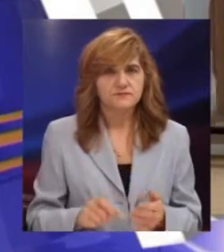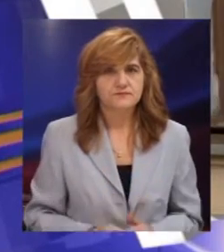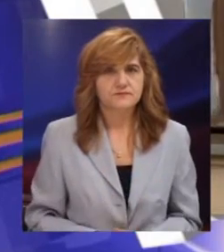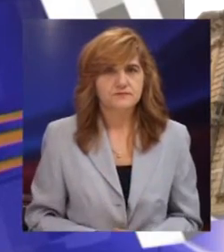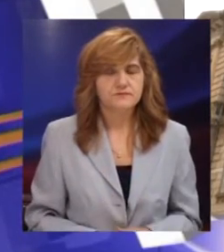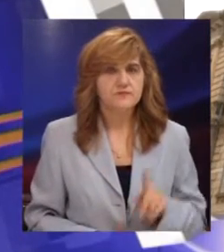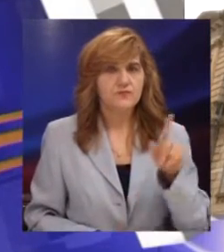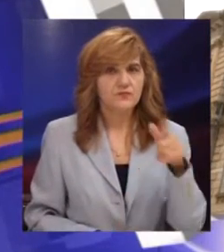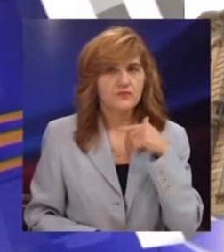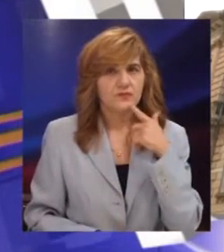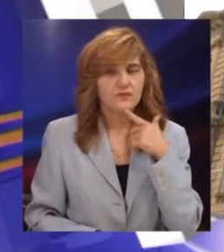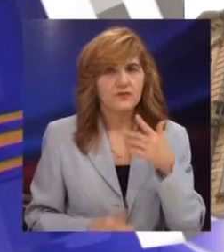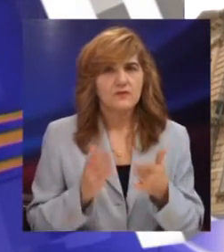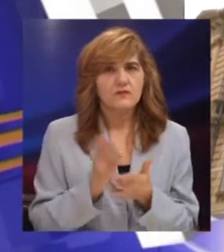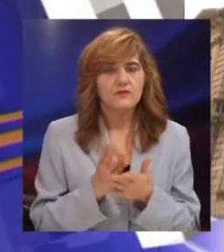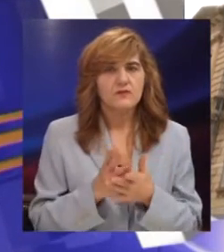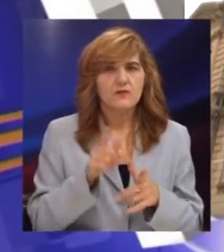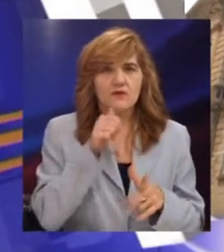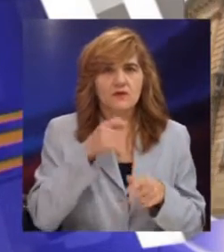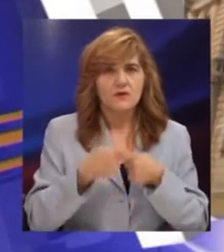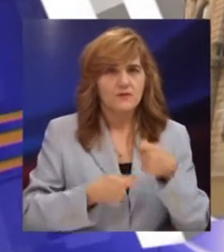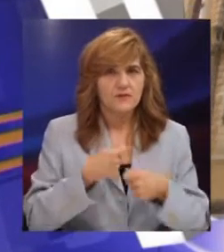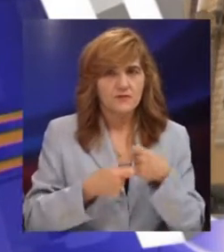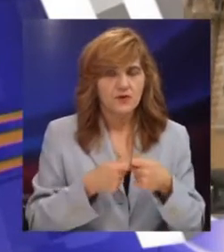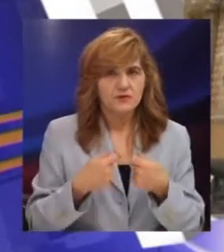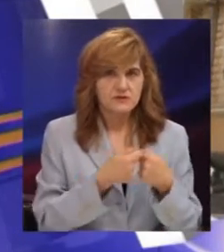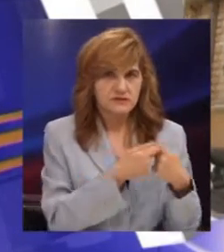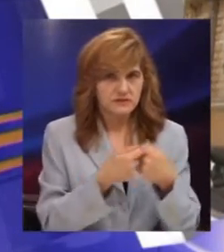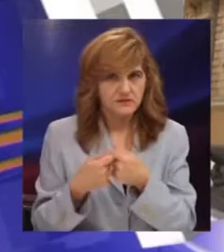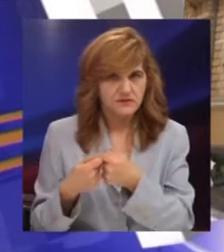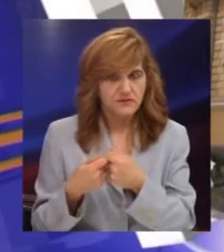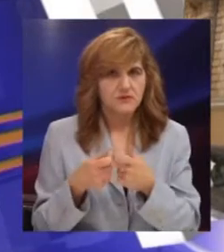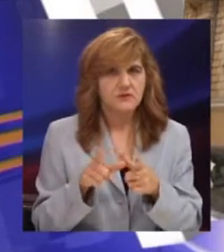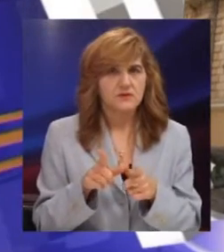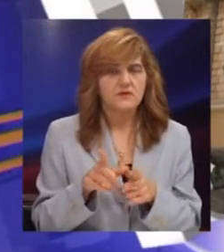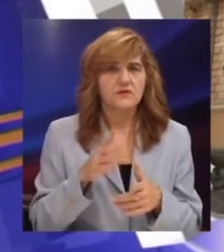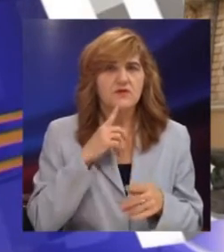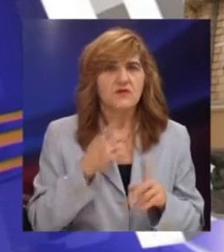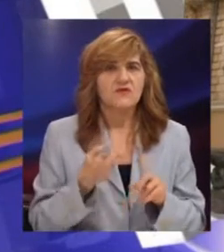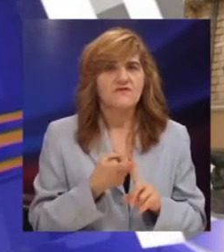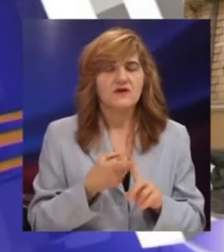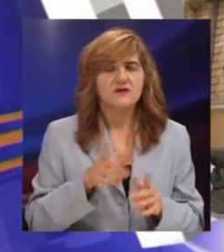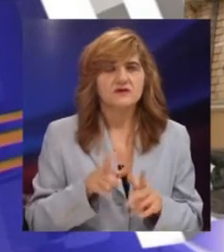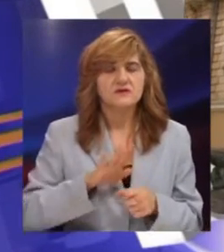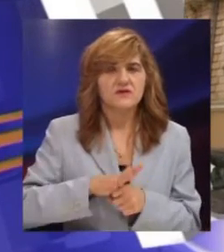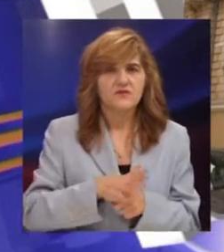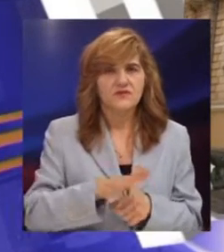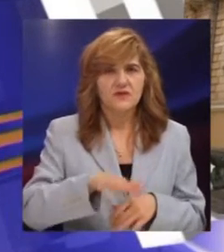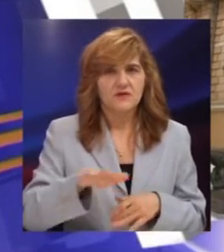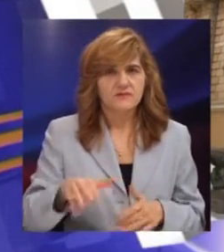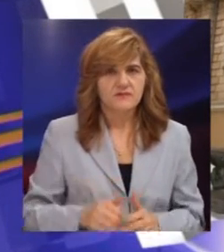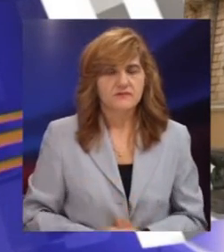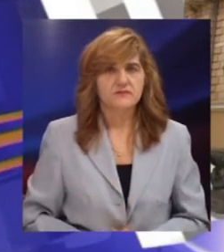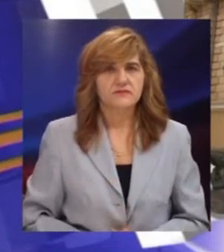konkursa. On je naglasio da će prioritet imati projekti obrazovnih ustanova i civilnih organizacija vezani za vršnjačko